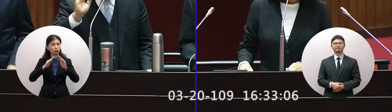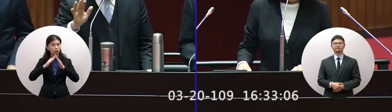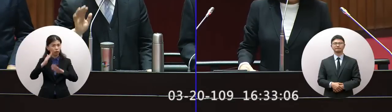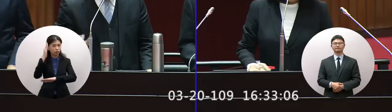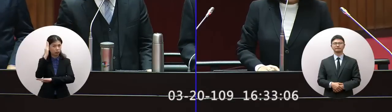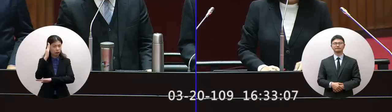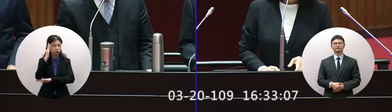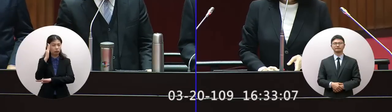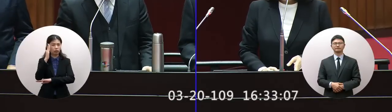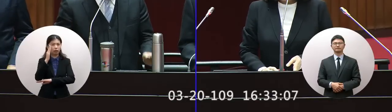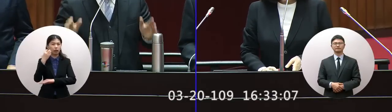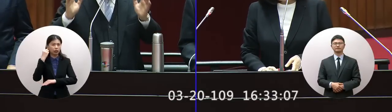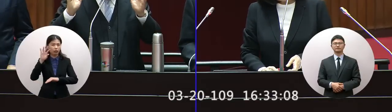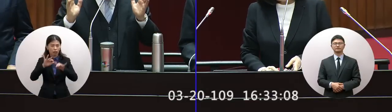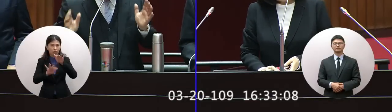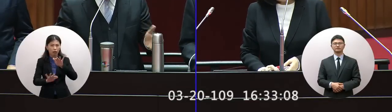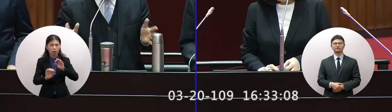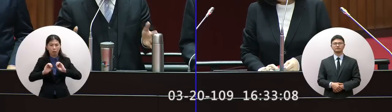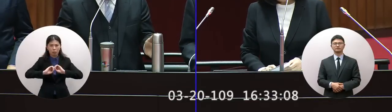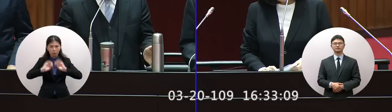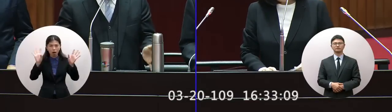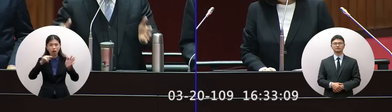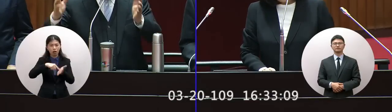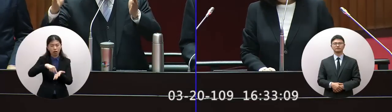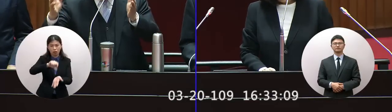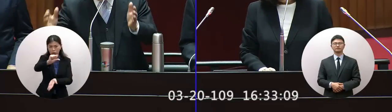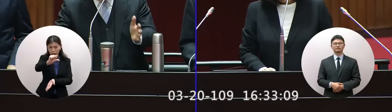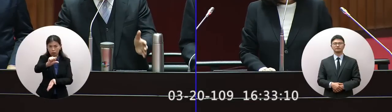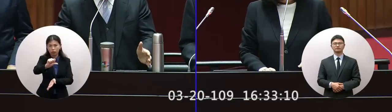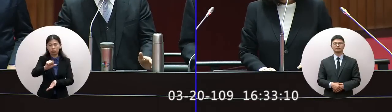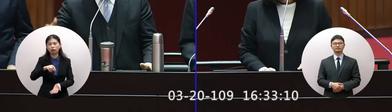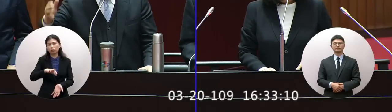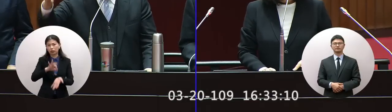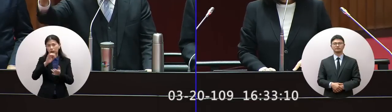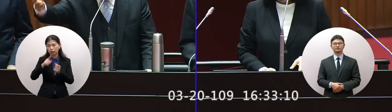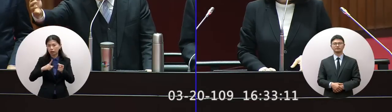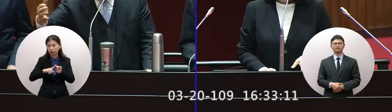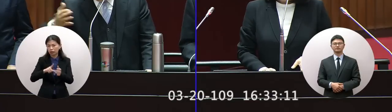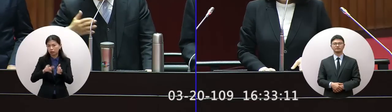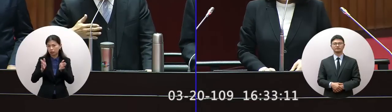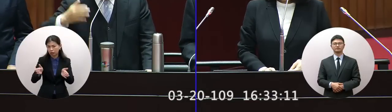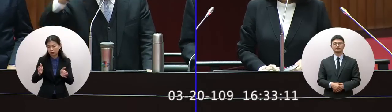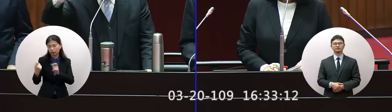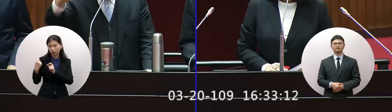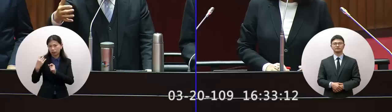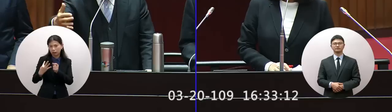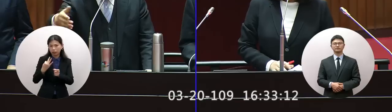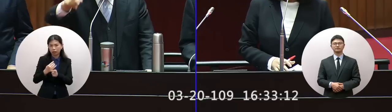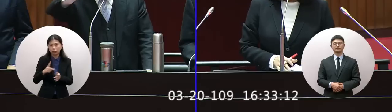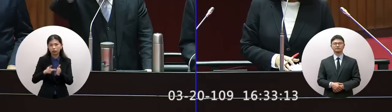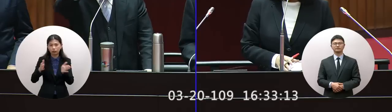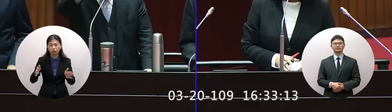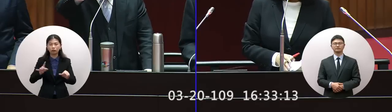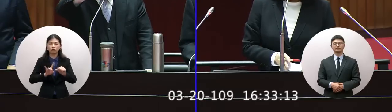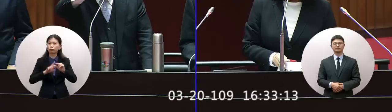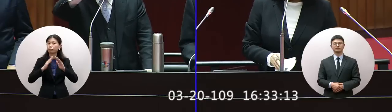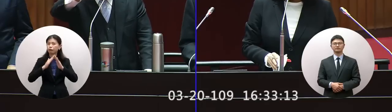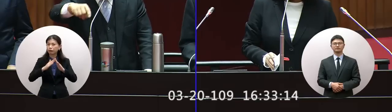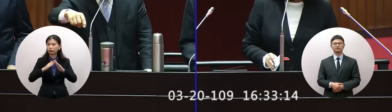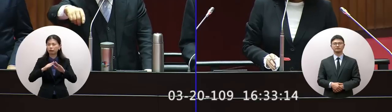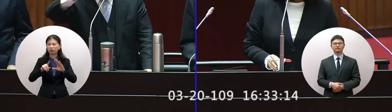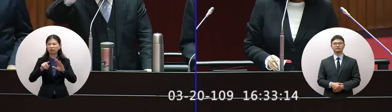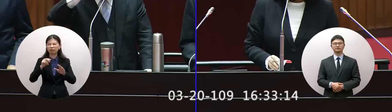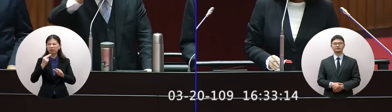5次发表的新闻稿都在这里讲，这一年来，这几年来，台中市的这个